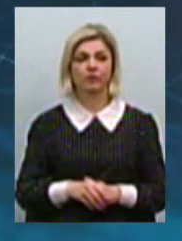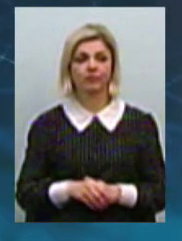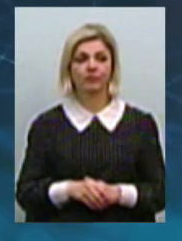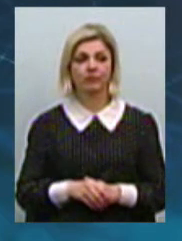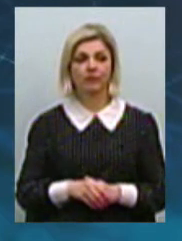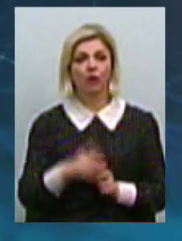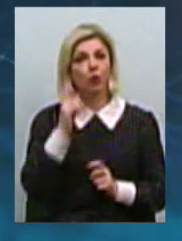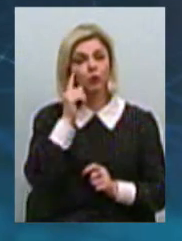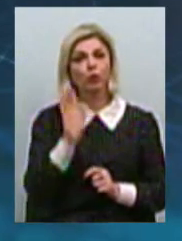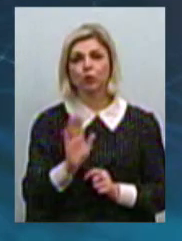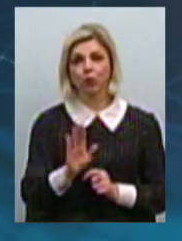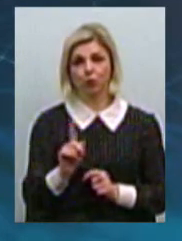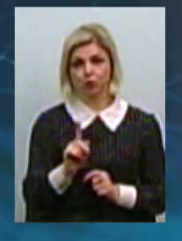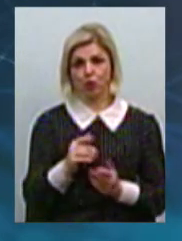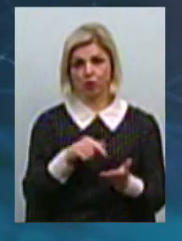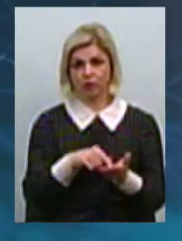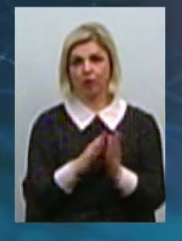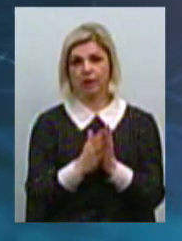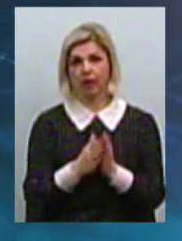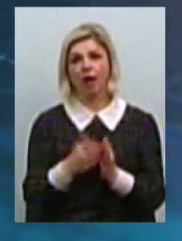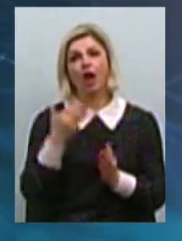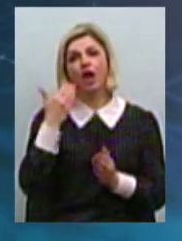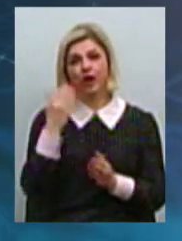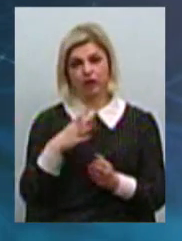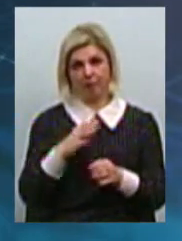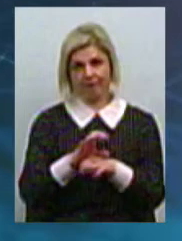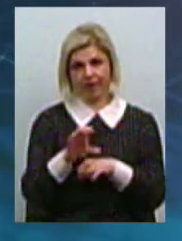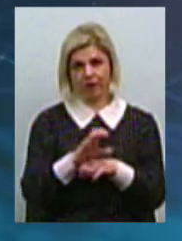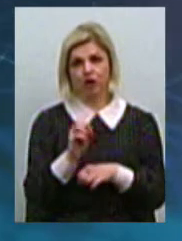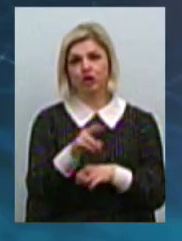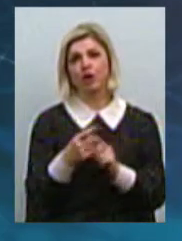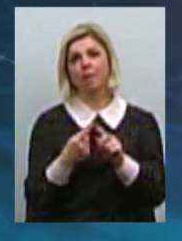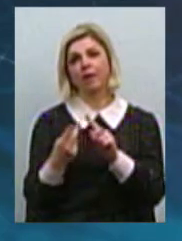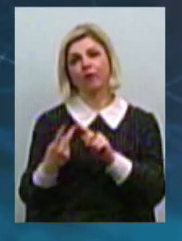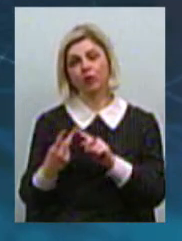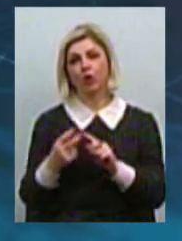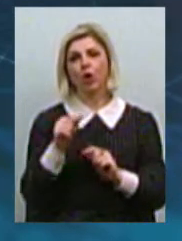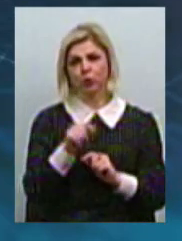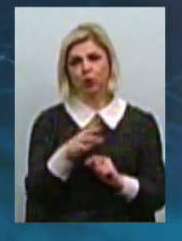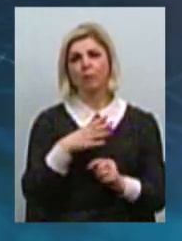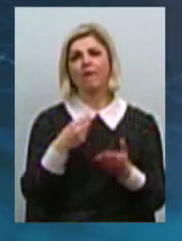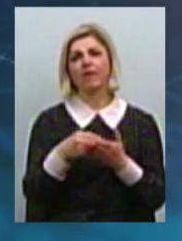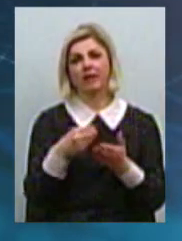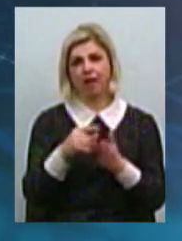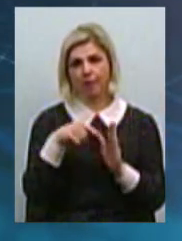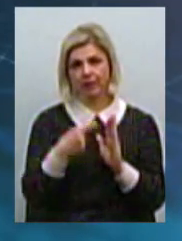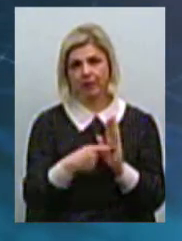не думаю, що її простіше було видати, ніж дві попередні. Тут, напевно, і фінансові питання були, і